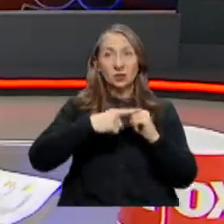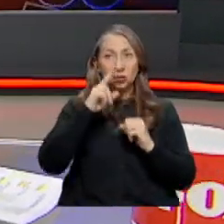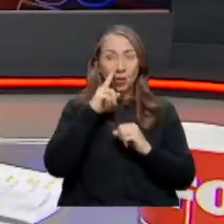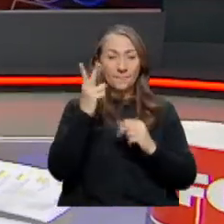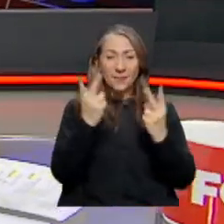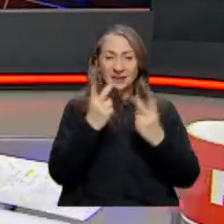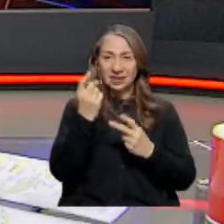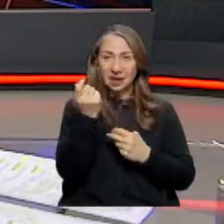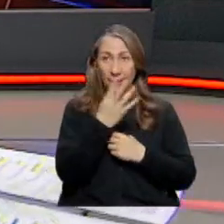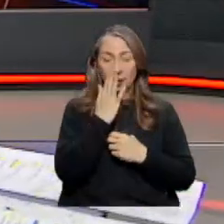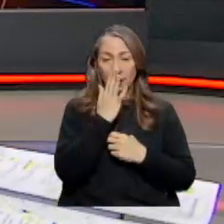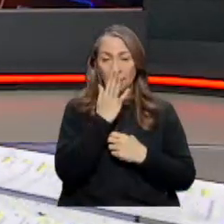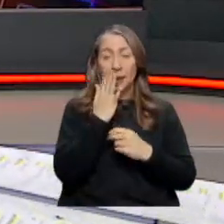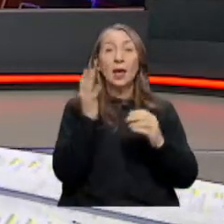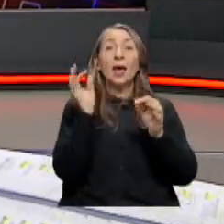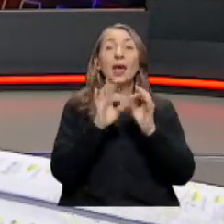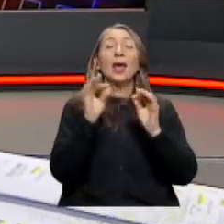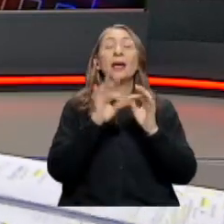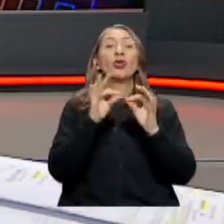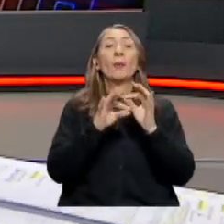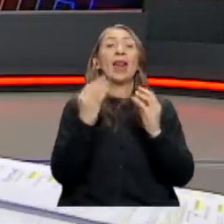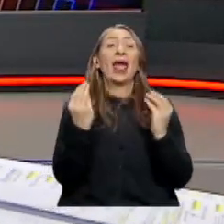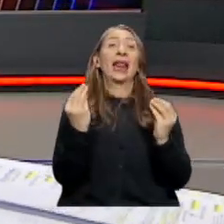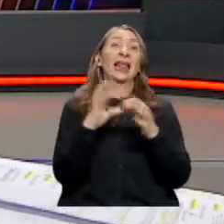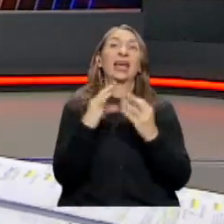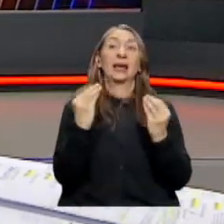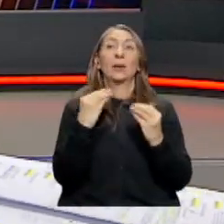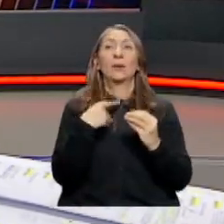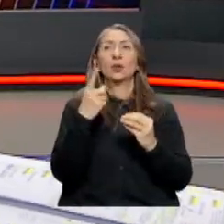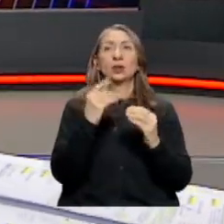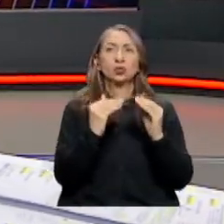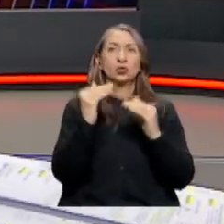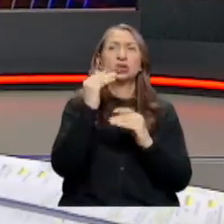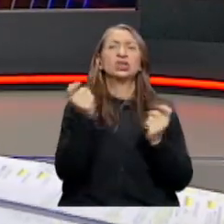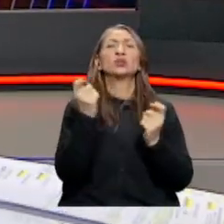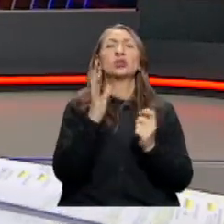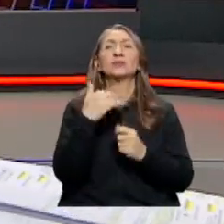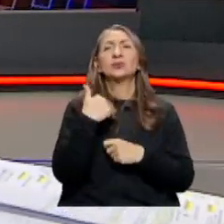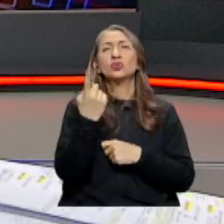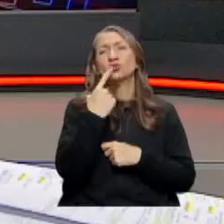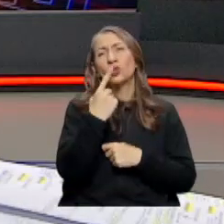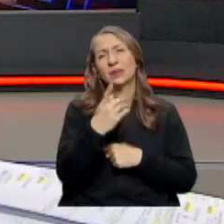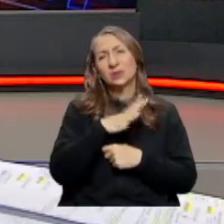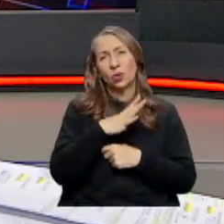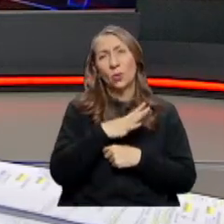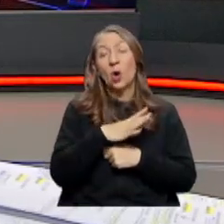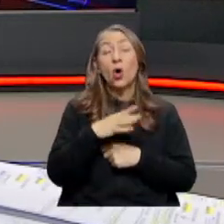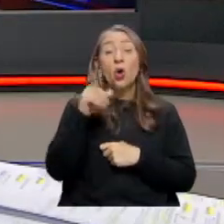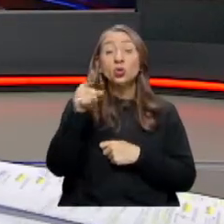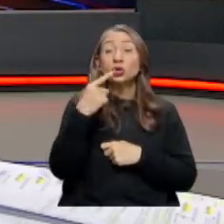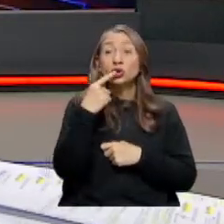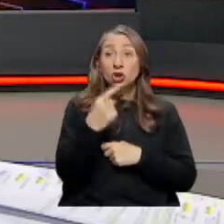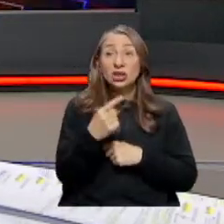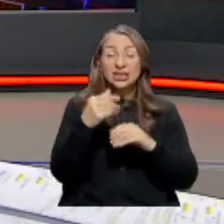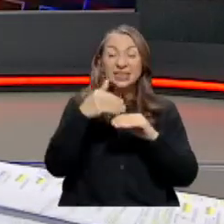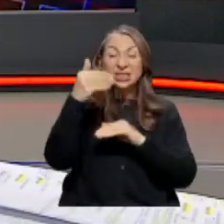Bir takım rakamlar ekonomiyle ilgili çok iyi gittiğine dair. Ben onların üstüne çıkmaya çalışmayacağım. Sadece şunu söyleyeceğim size. Onun